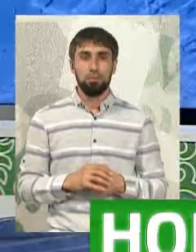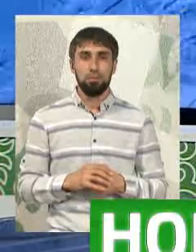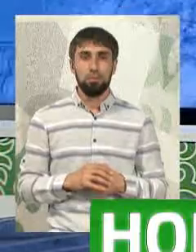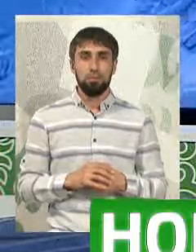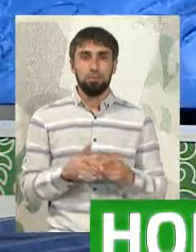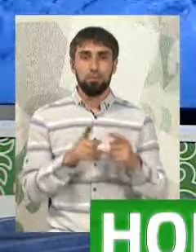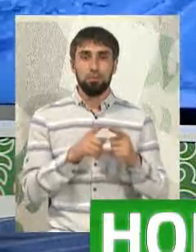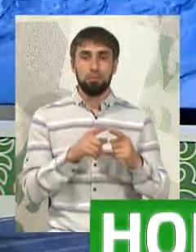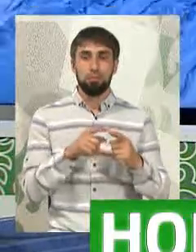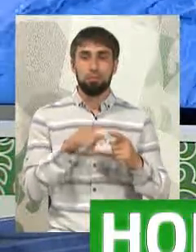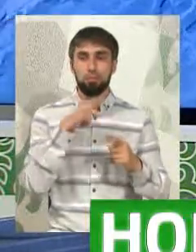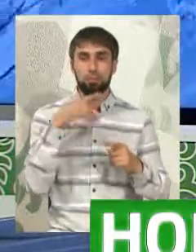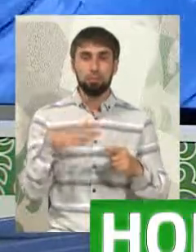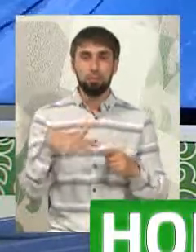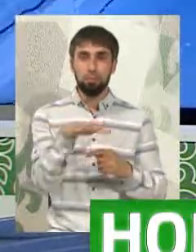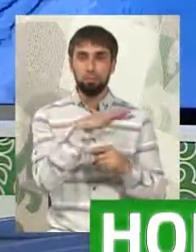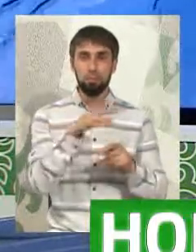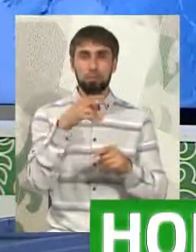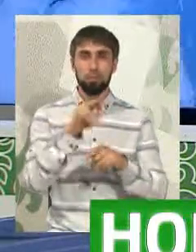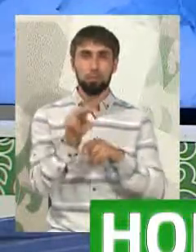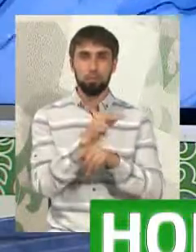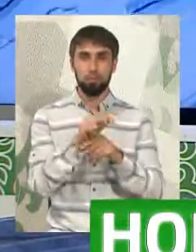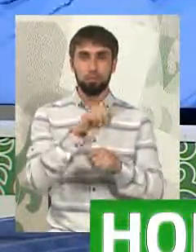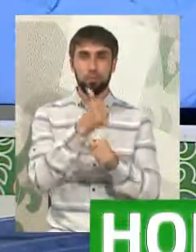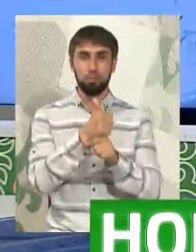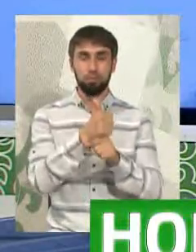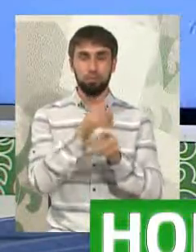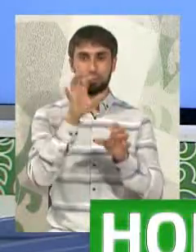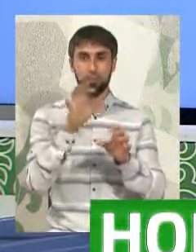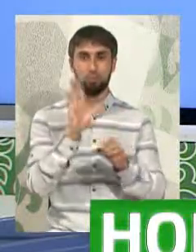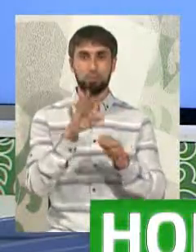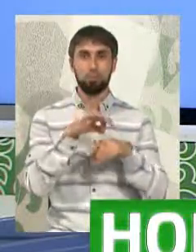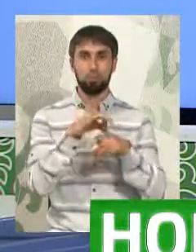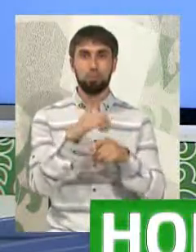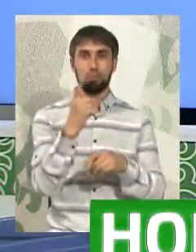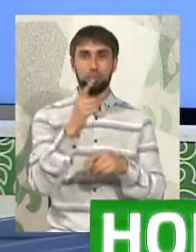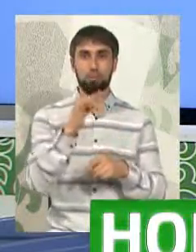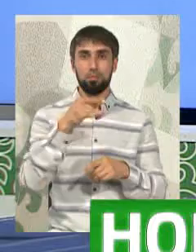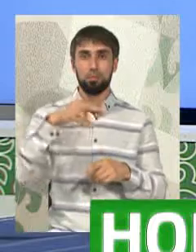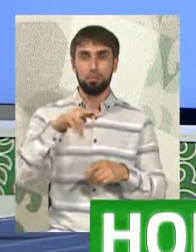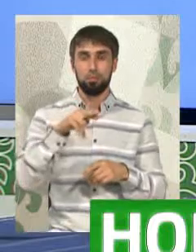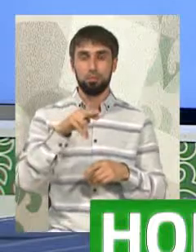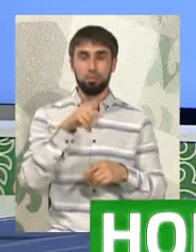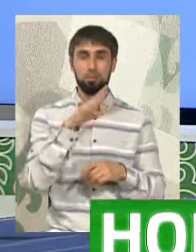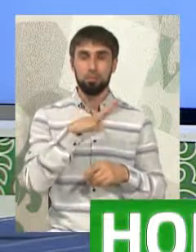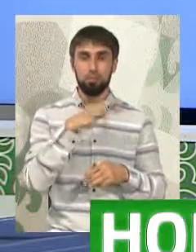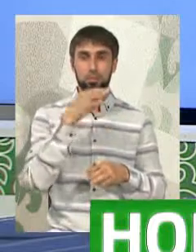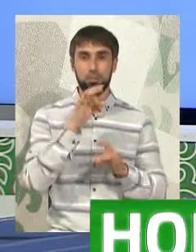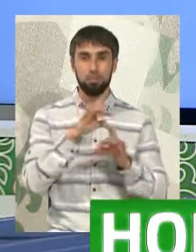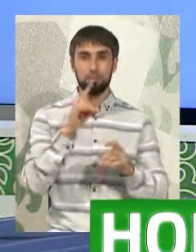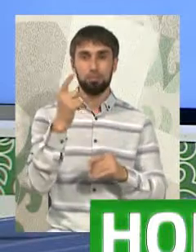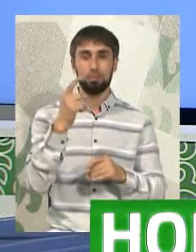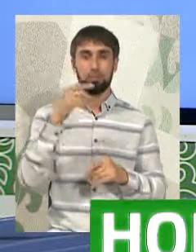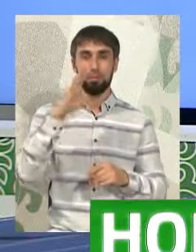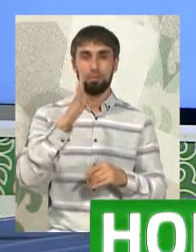общероссийское голосование по поправкам в конституцию пройдет 1 июля об этом заявил владимир путин во время совещания с участниками рабочей